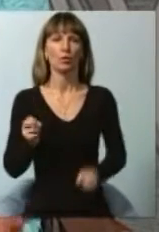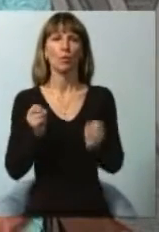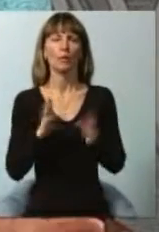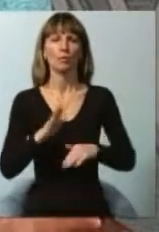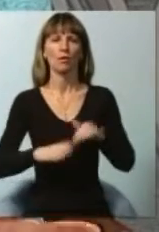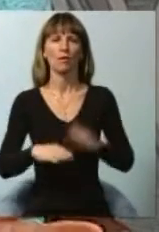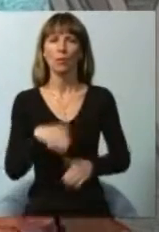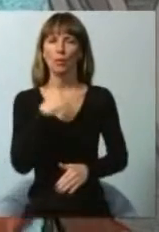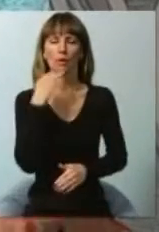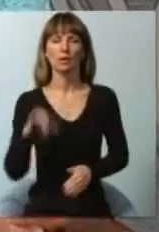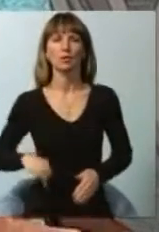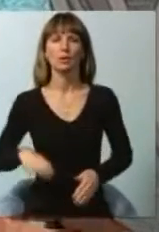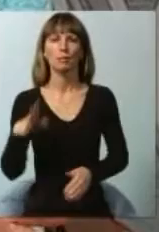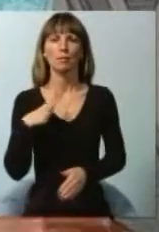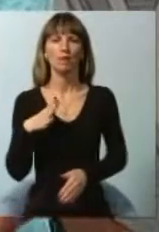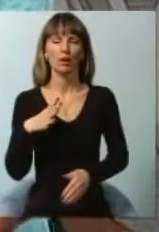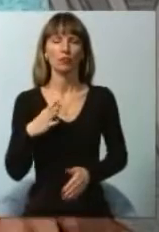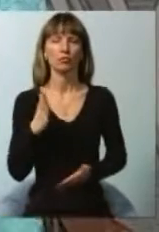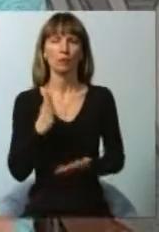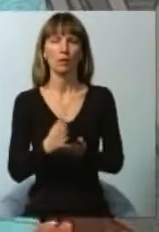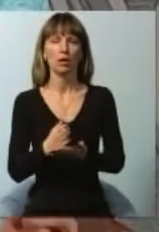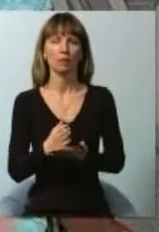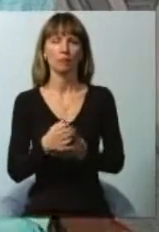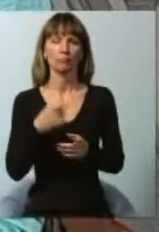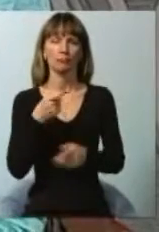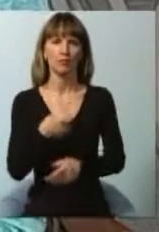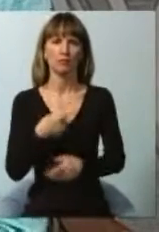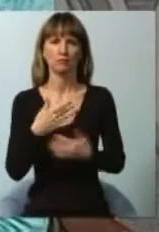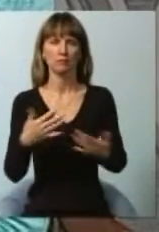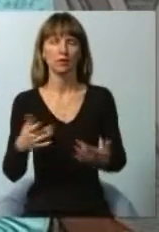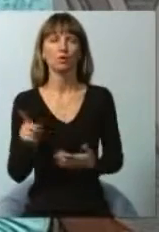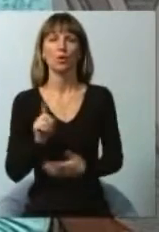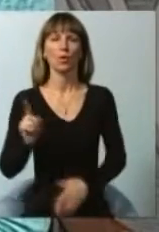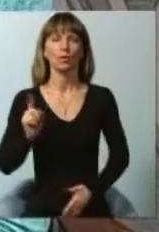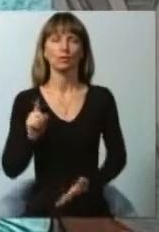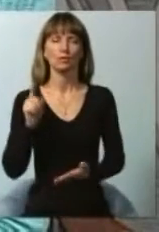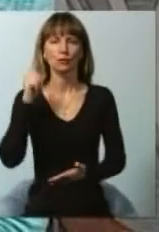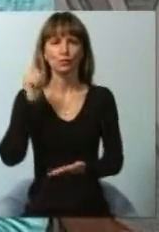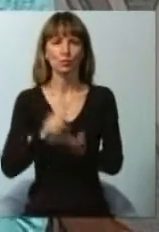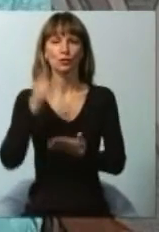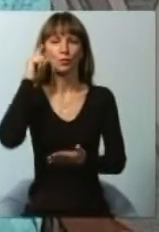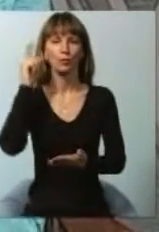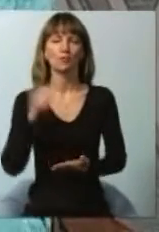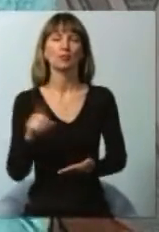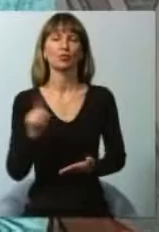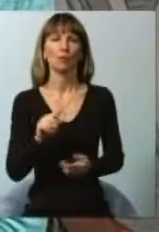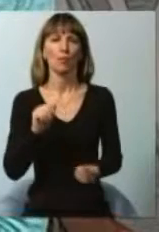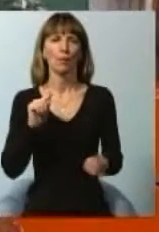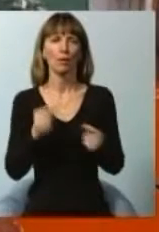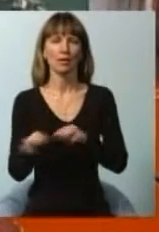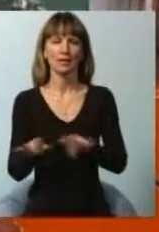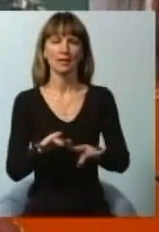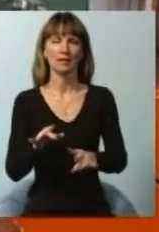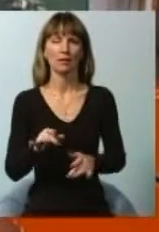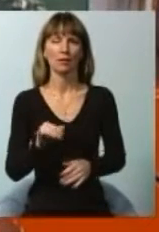дуже багато злочинців бувають озброєними. А як ти вважаєш, що охоронець має вміти, щоб протидіяти